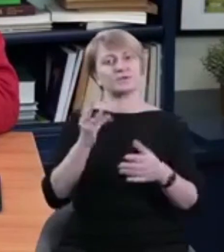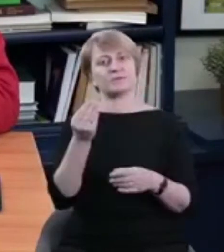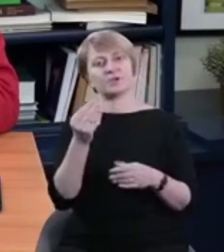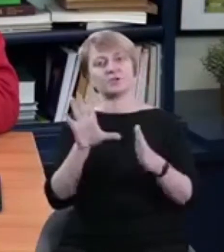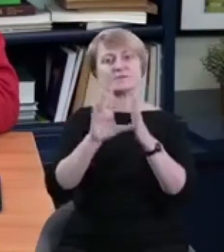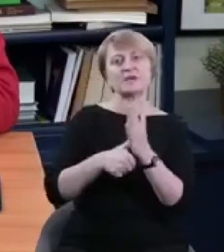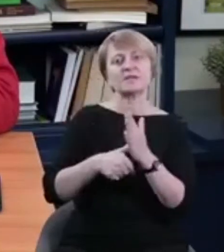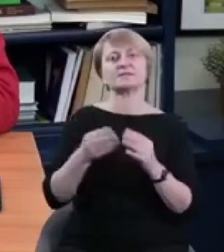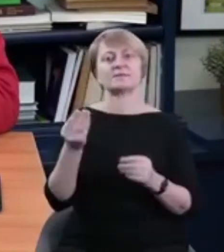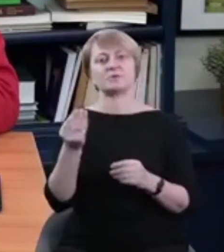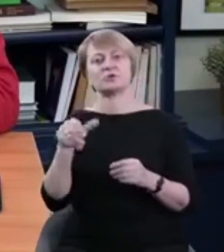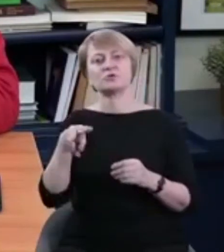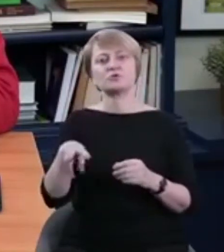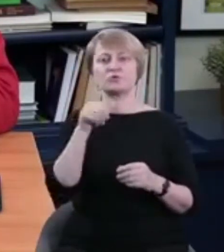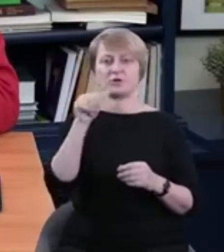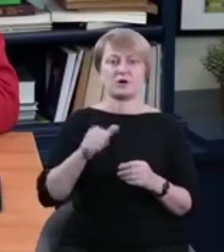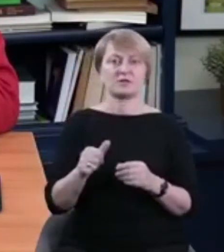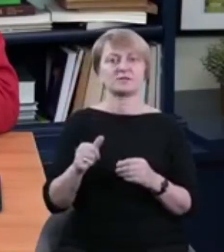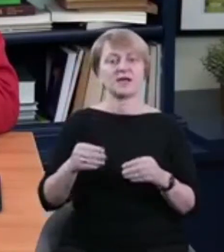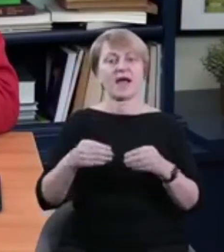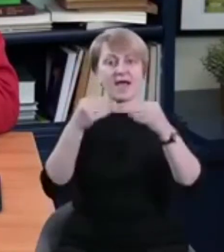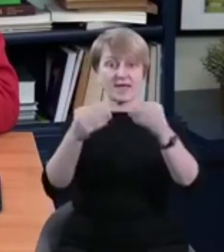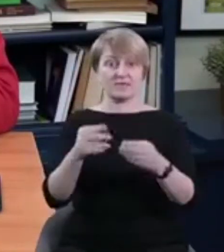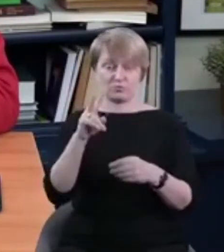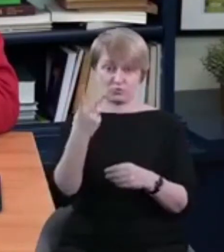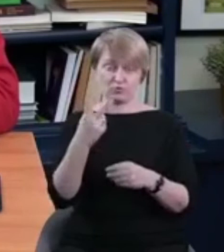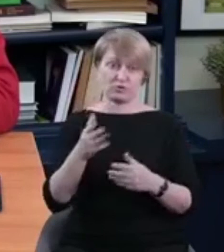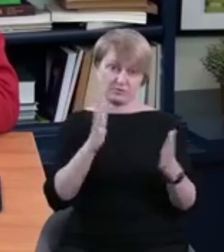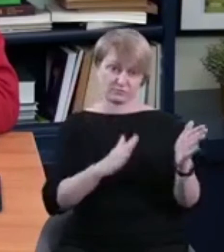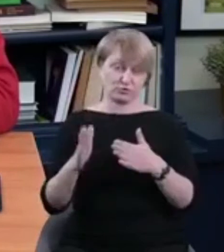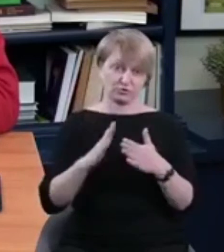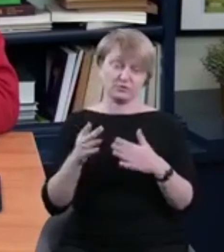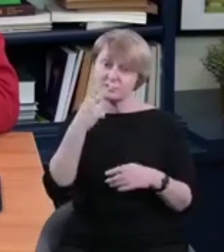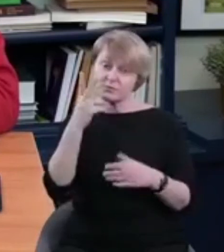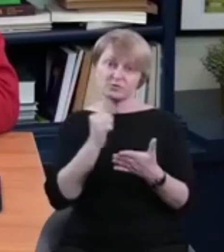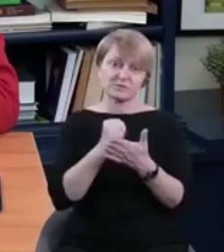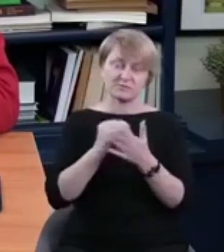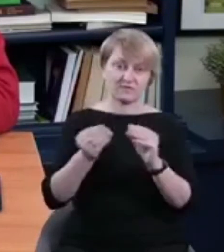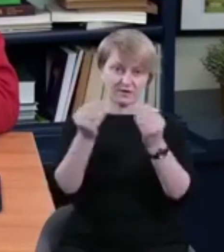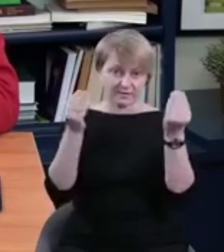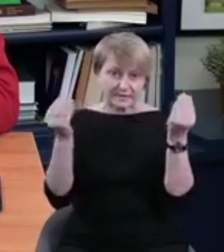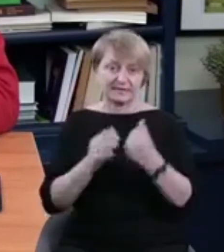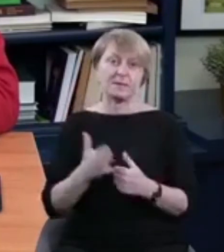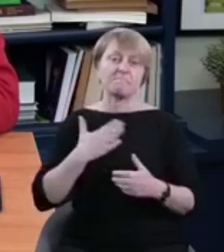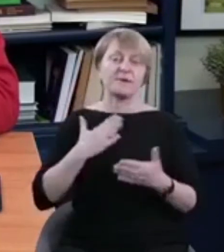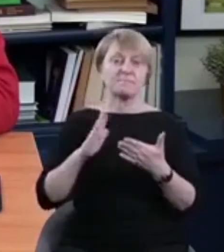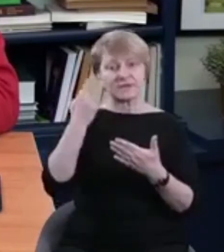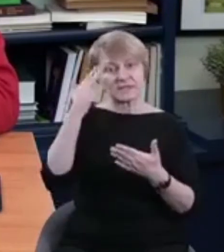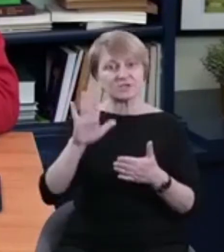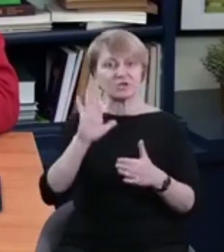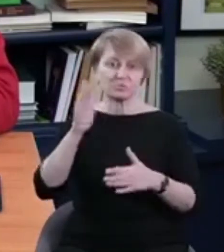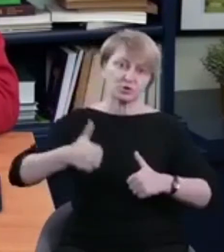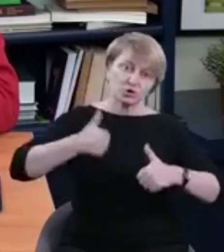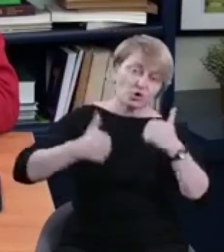przygotowaniu zobaczymy jak się sprawdzi będzie rozwijać ale w liczę na to że będą jakieś konkursy jakaś możliwość